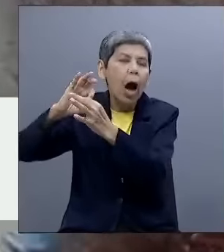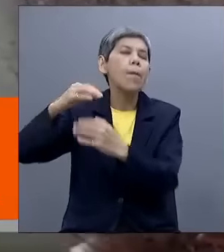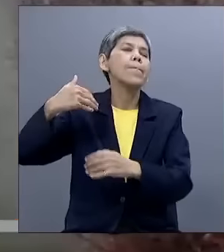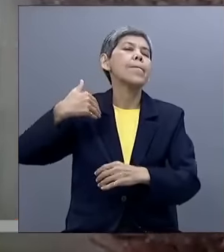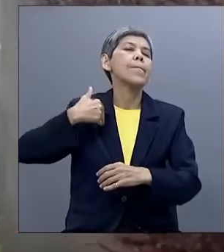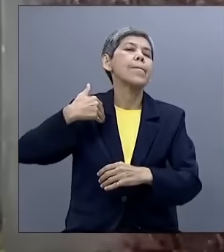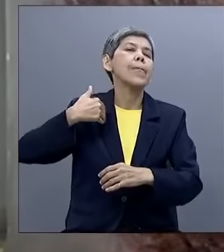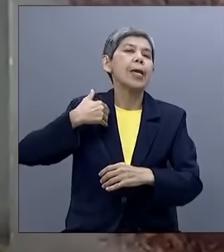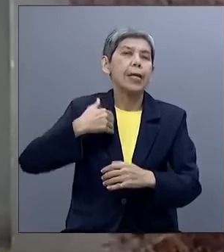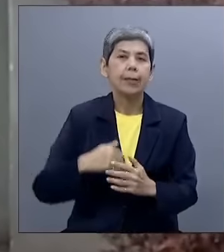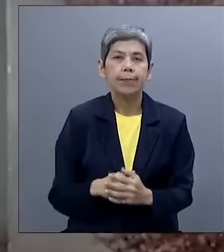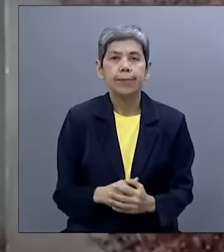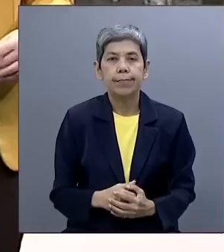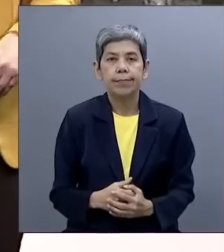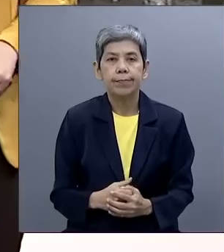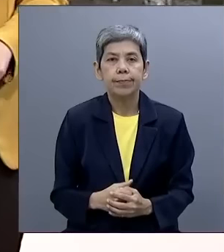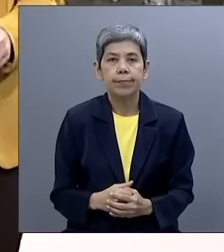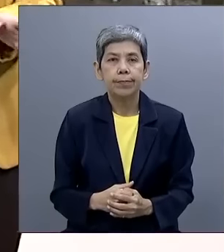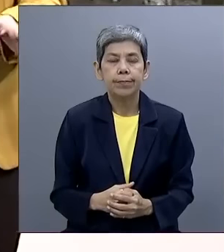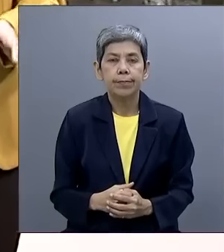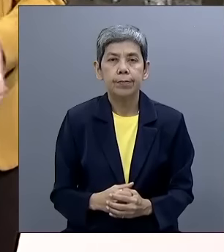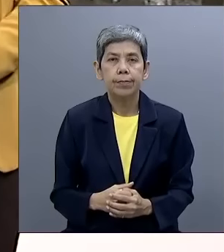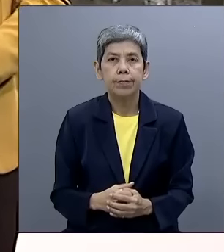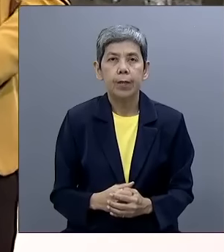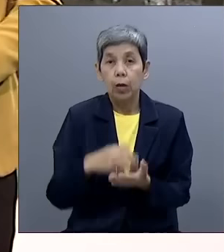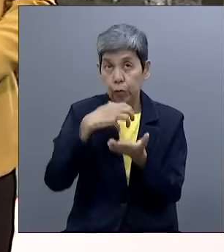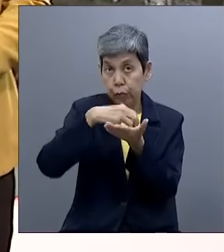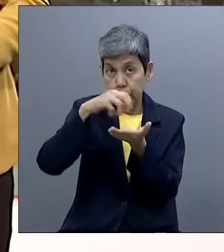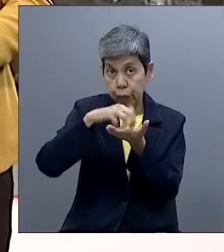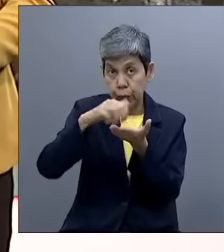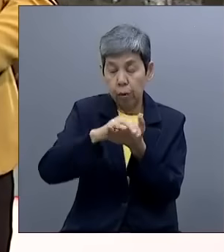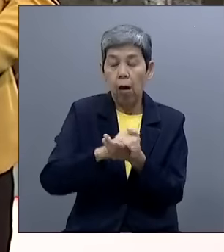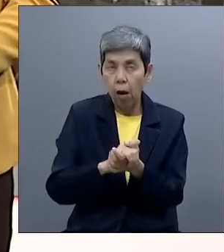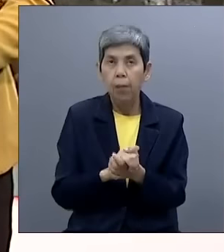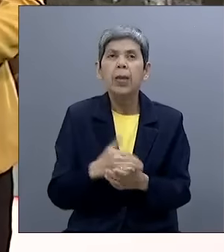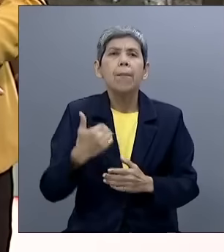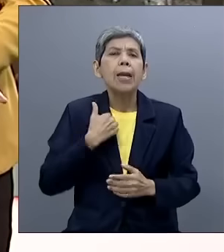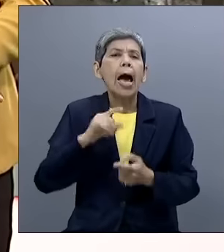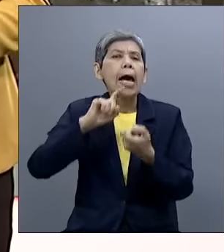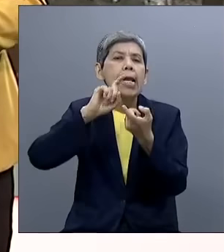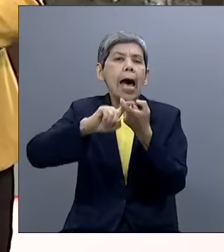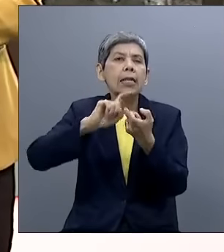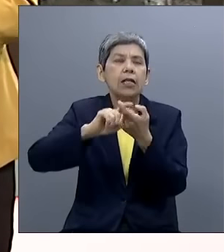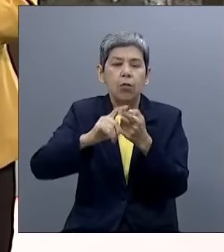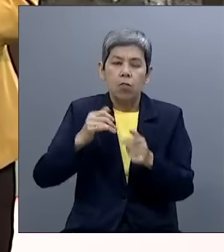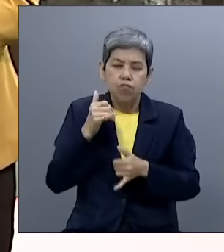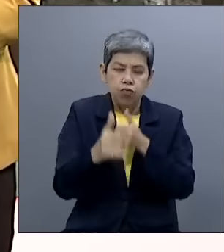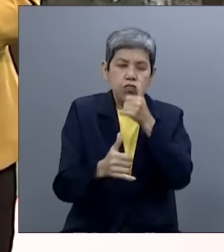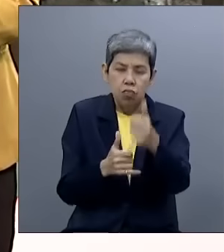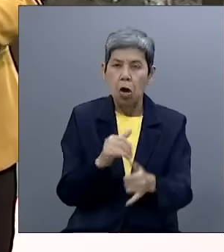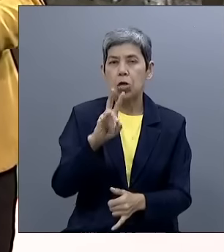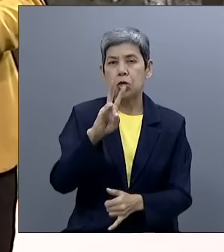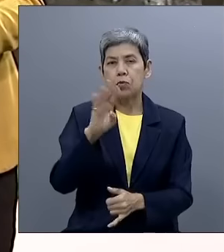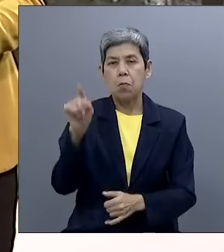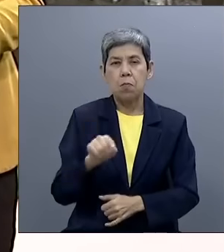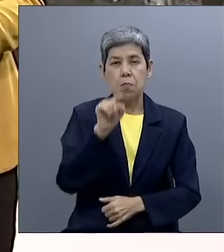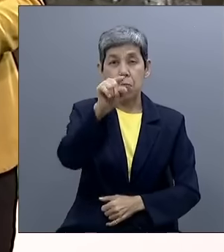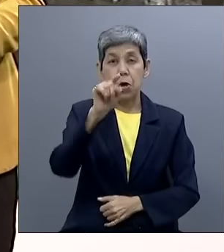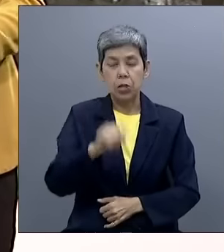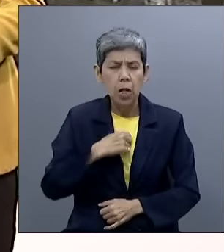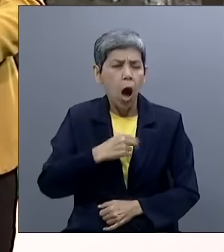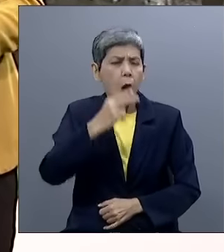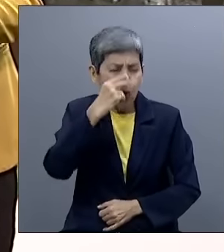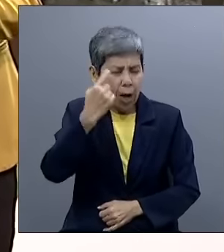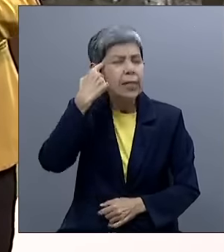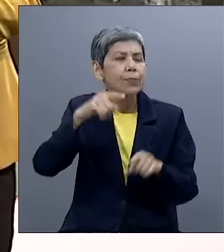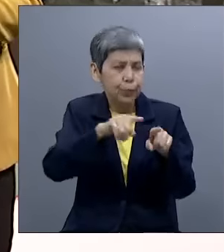ด้วยค่ะข้อมูลเบื้องต้นชี้นะคะว่ามีชาวรัสเซียออกมาใช้สิทธิ์มากกว่าร้อยละ 74ซึ่งนักวิเคราะห์เห็น